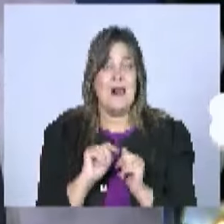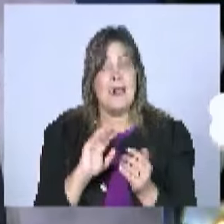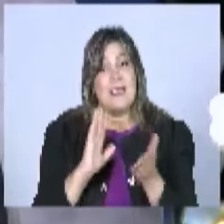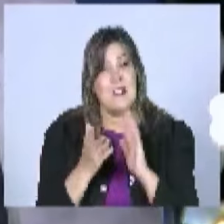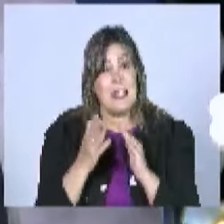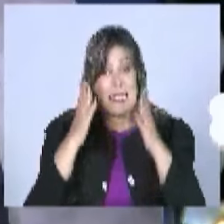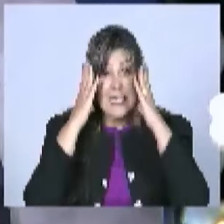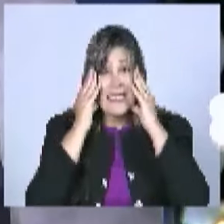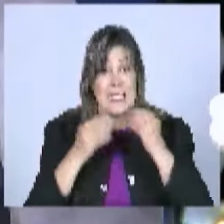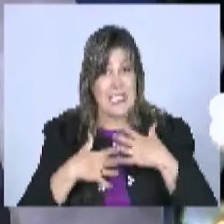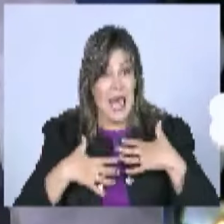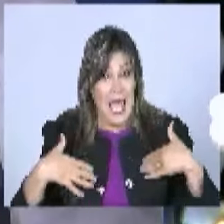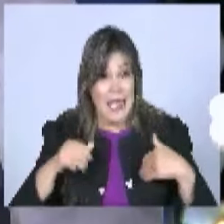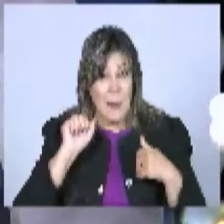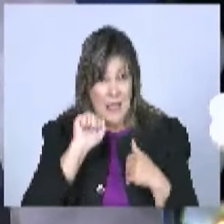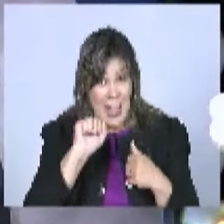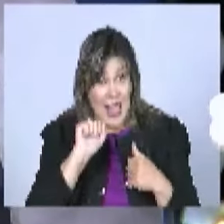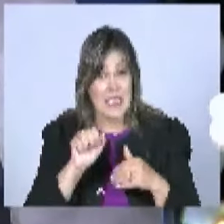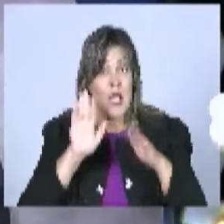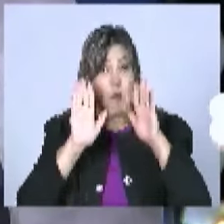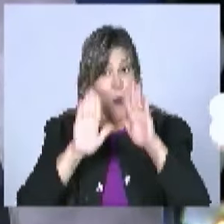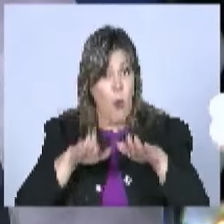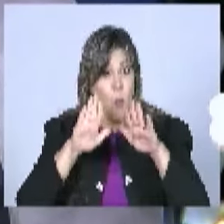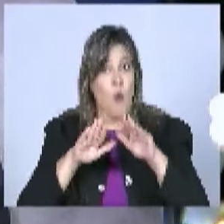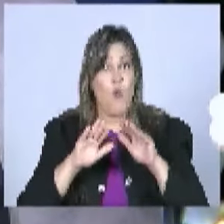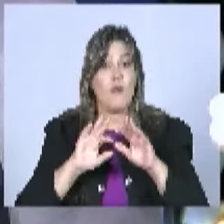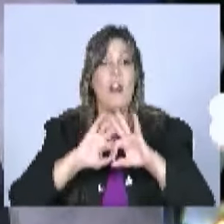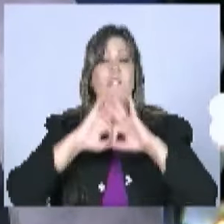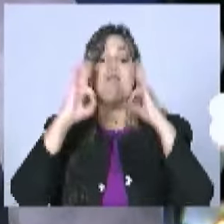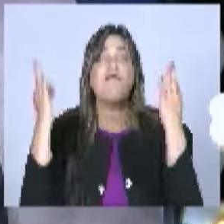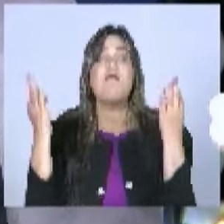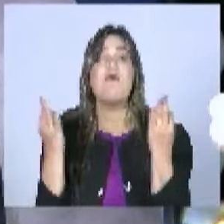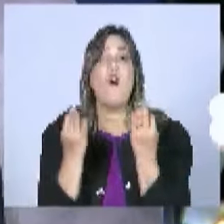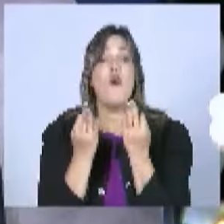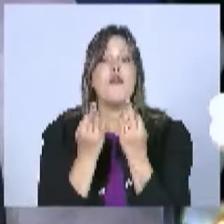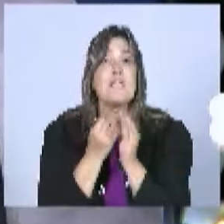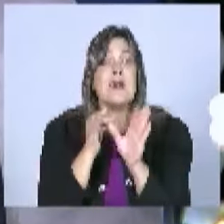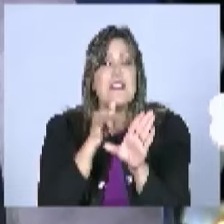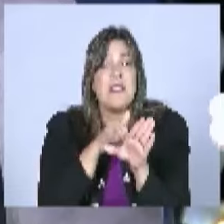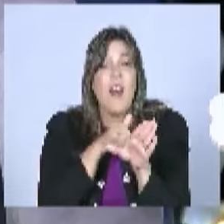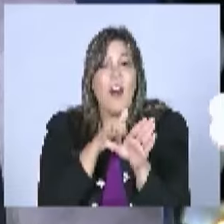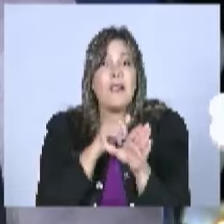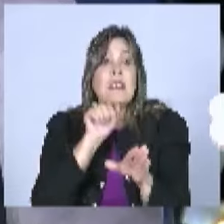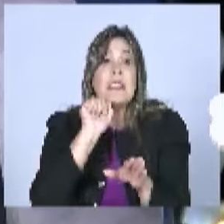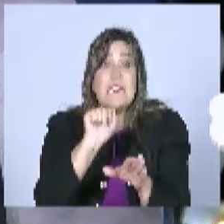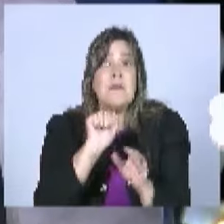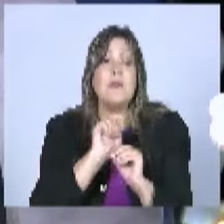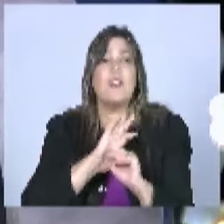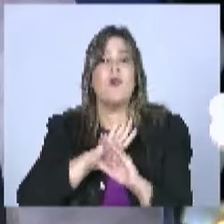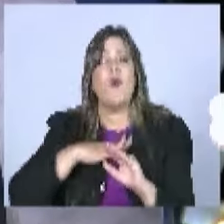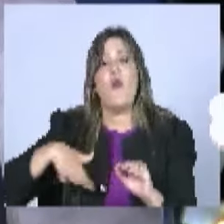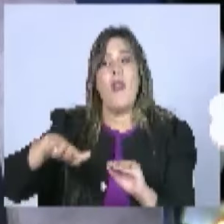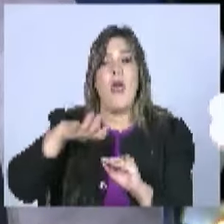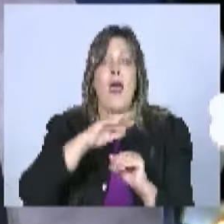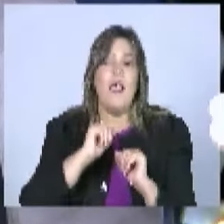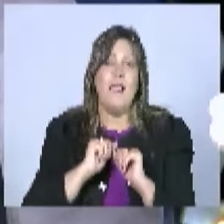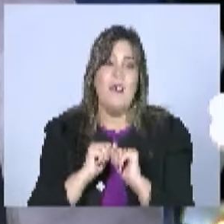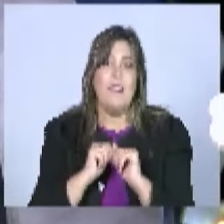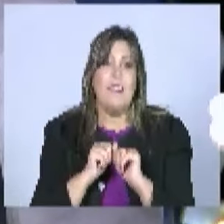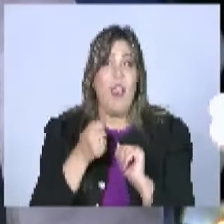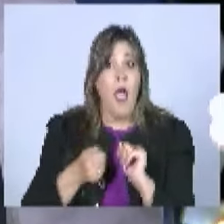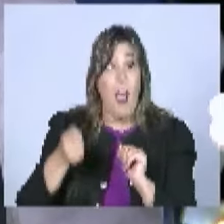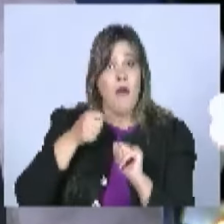سعادتك تكمن في عئله خطيبك اكتر من خطيبك تاني